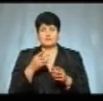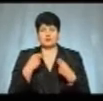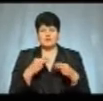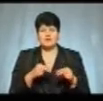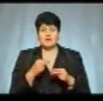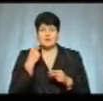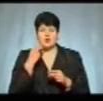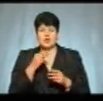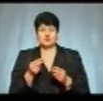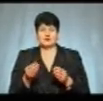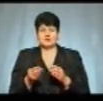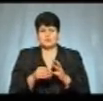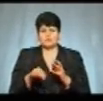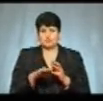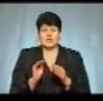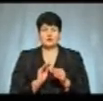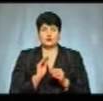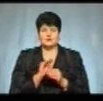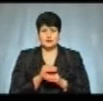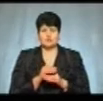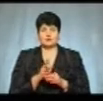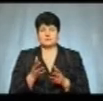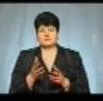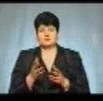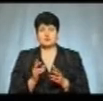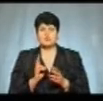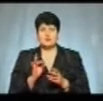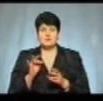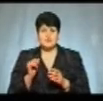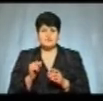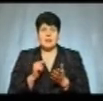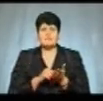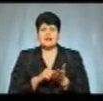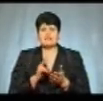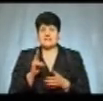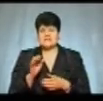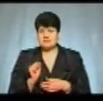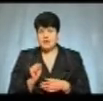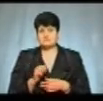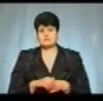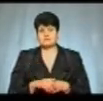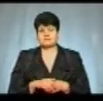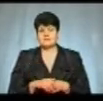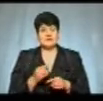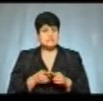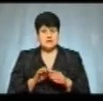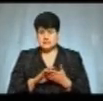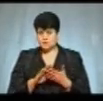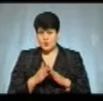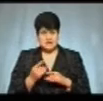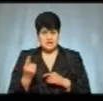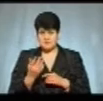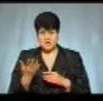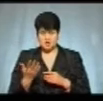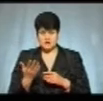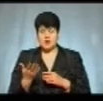і як додаток до кормів рослинного походження для птахівництва. Ну, ця ситуація не перша, так? Можливо, в цьому